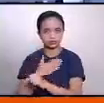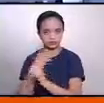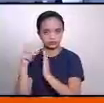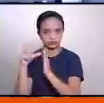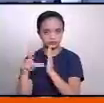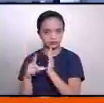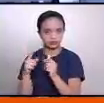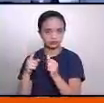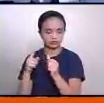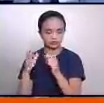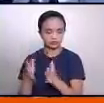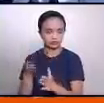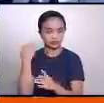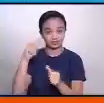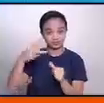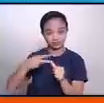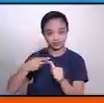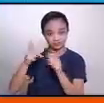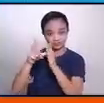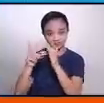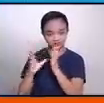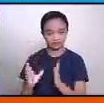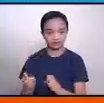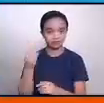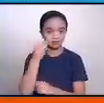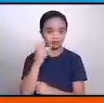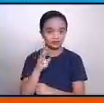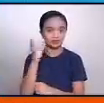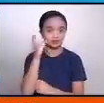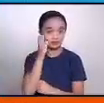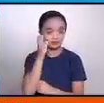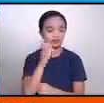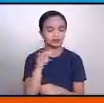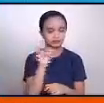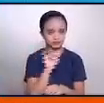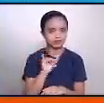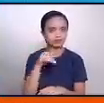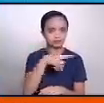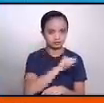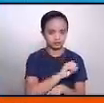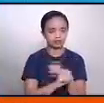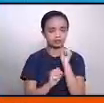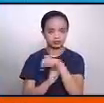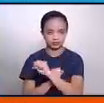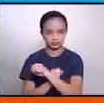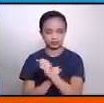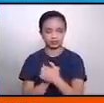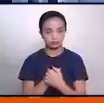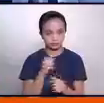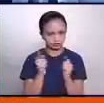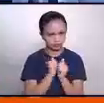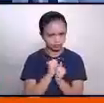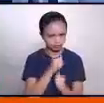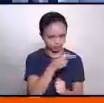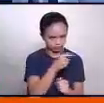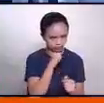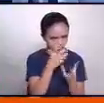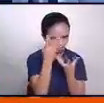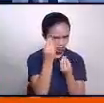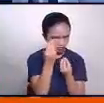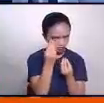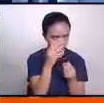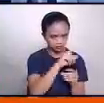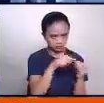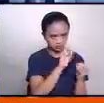lawyer. Tapos yung pangalawa, si Ma'am Cardenas po. Sa PAW din? PAW din po, yun po. So, hindi ka nila ina-update tungkol sa kaso mo?